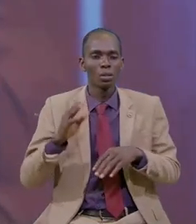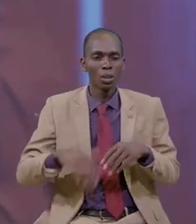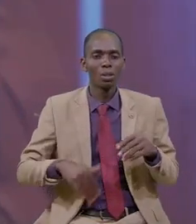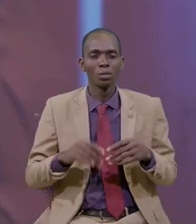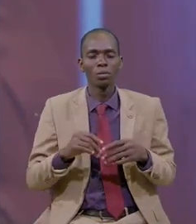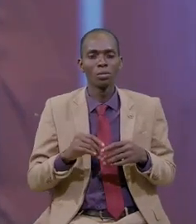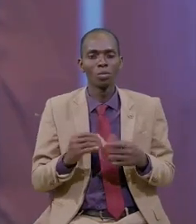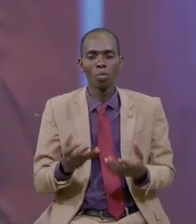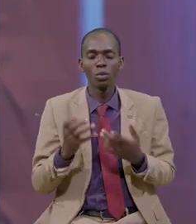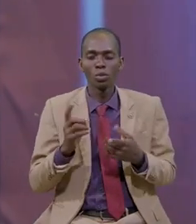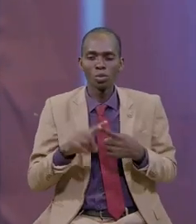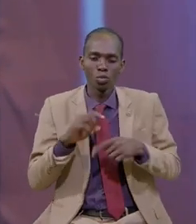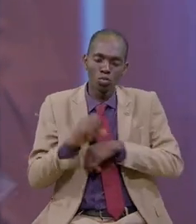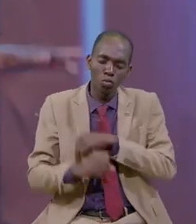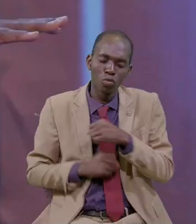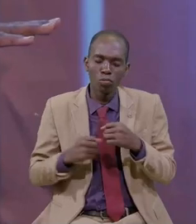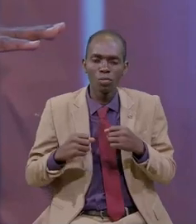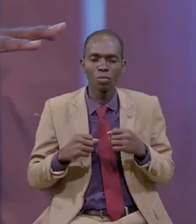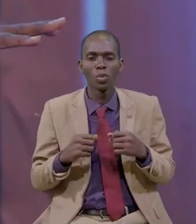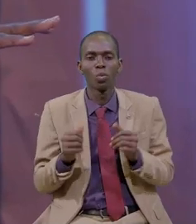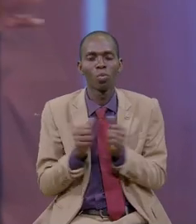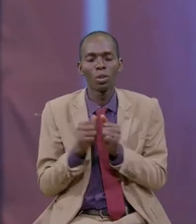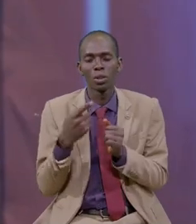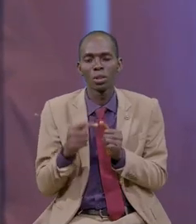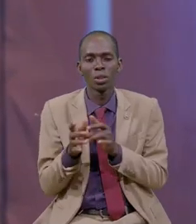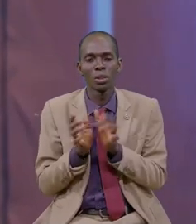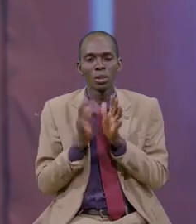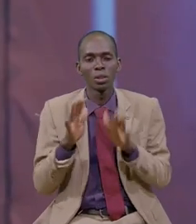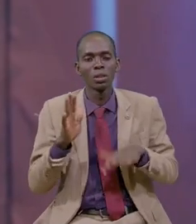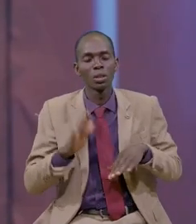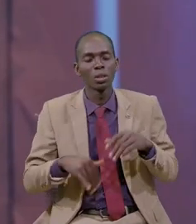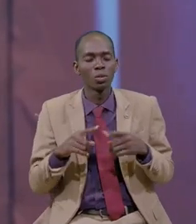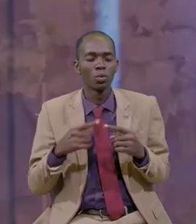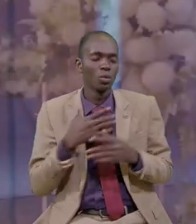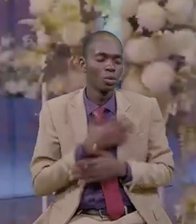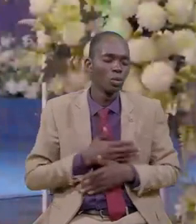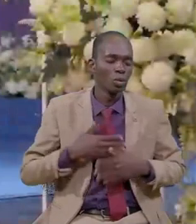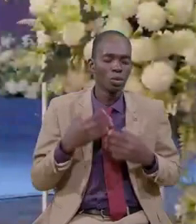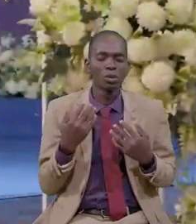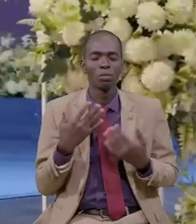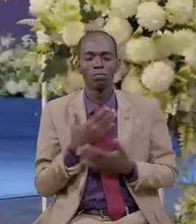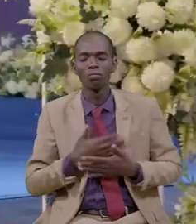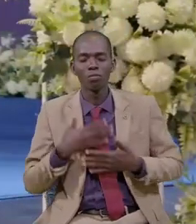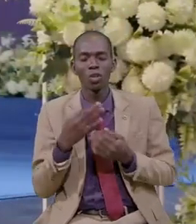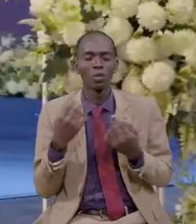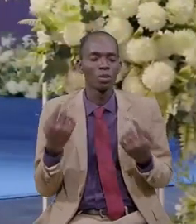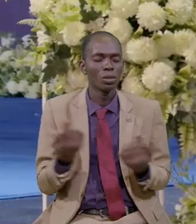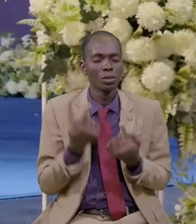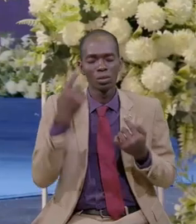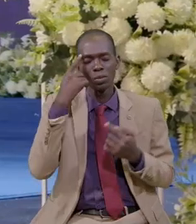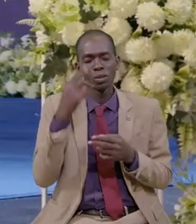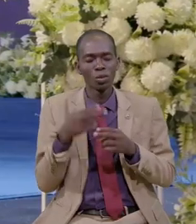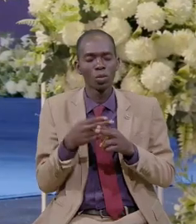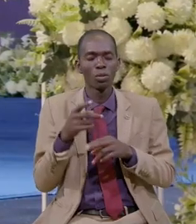l'Égypte. C'est la foi qui a mené Daniel à aller dans la fosse aux lions. Tu veux me jeter dans la fosse au